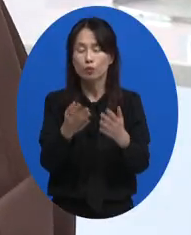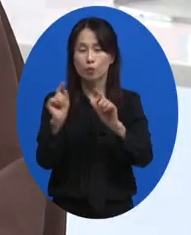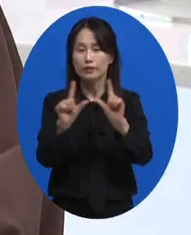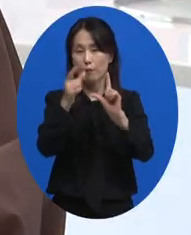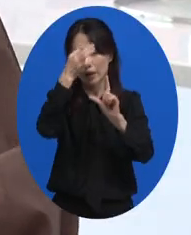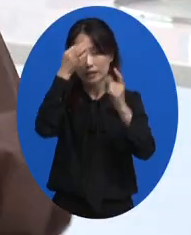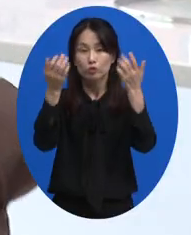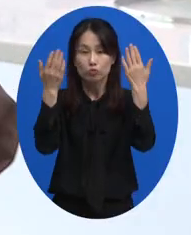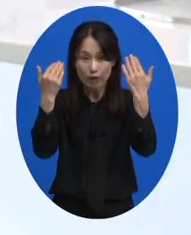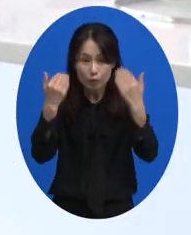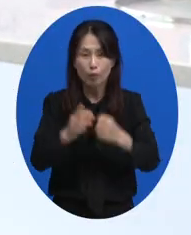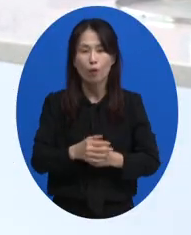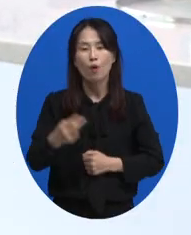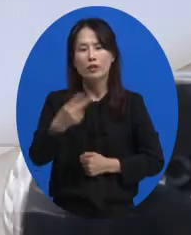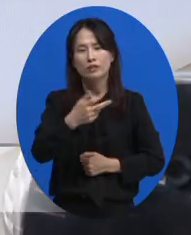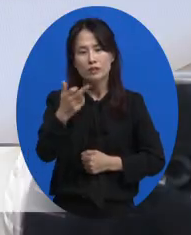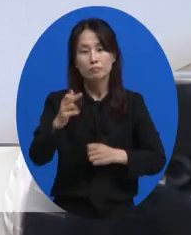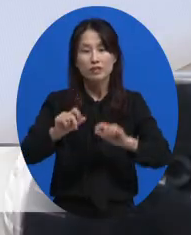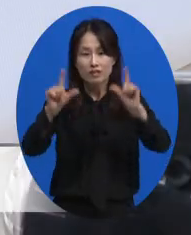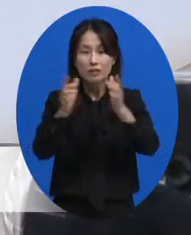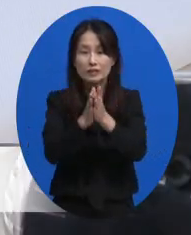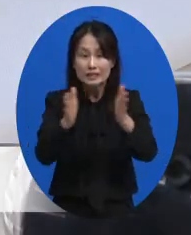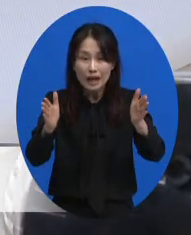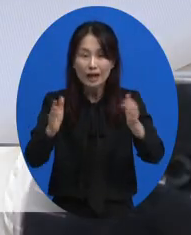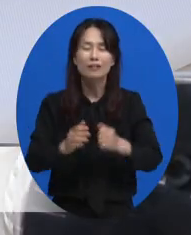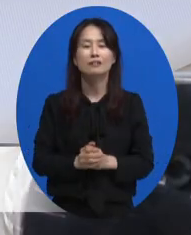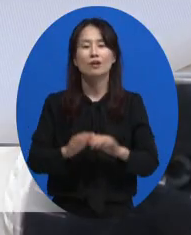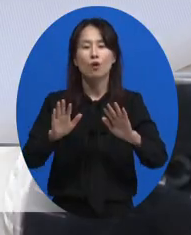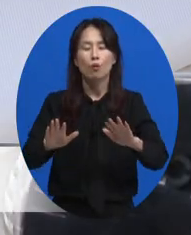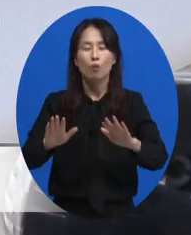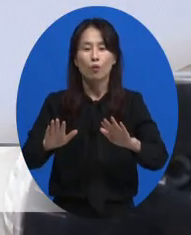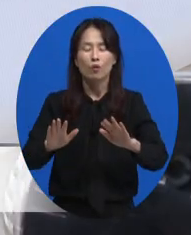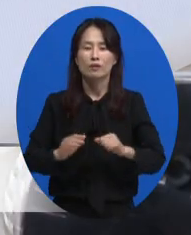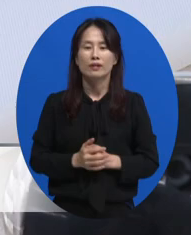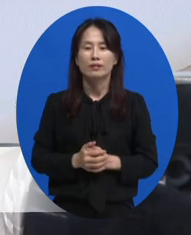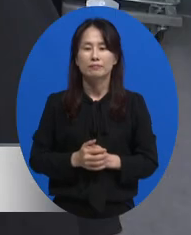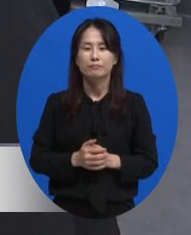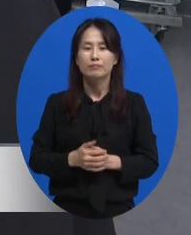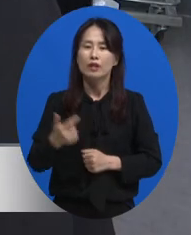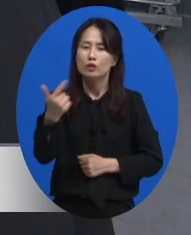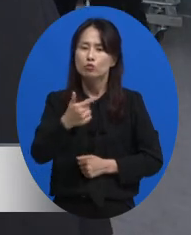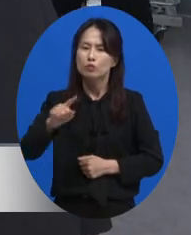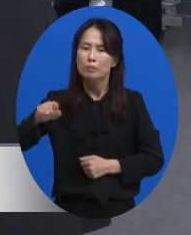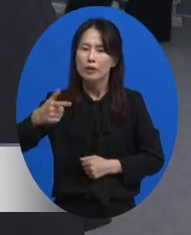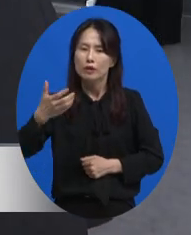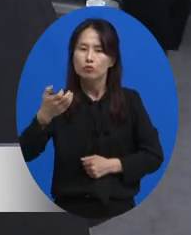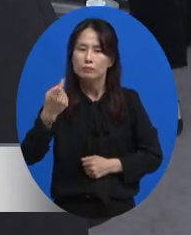경기도 생활기술학교. 지난 2017년 시작 이후 올 상반기까지